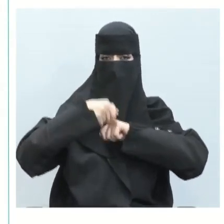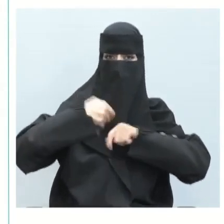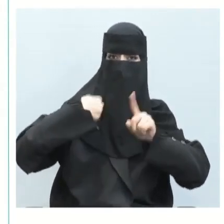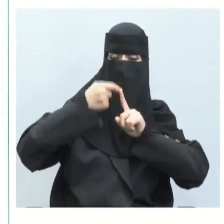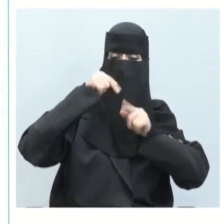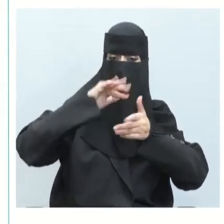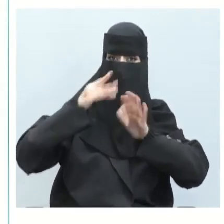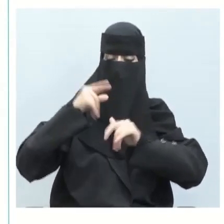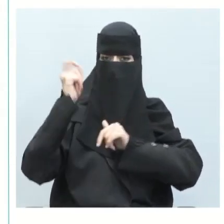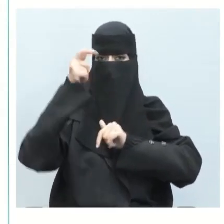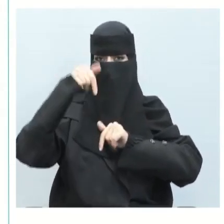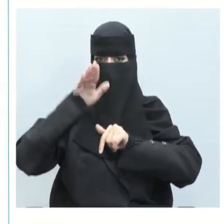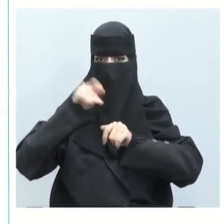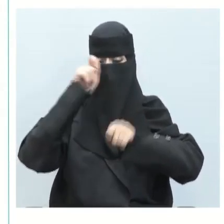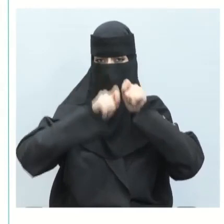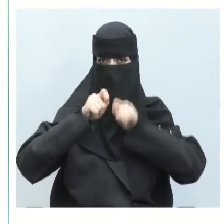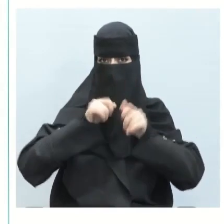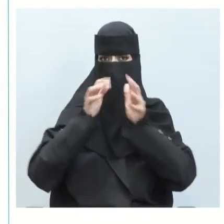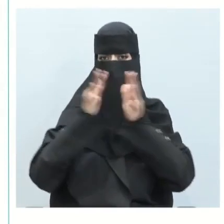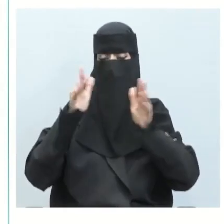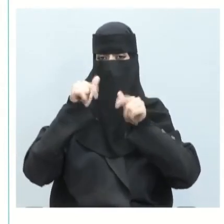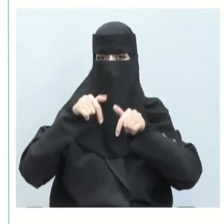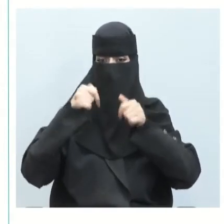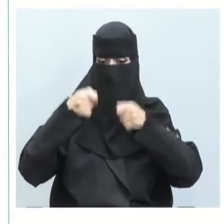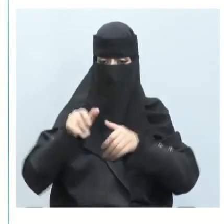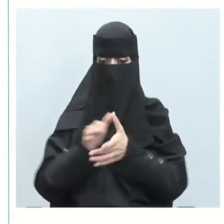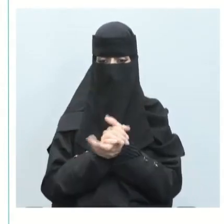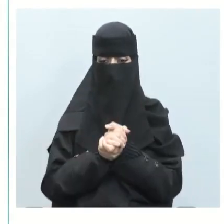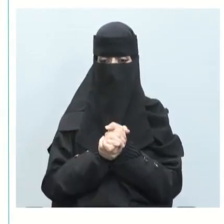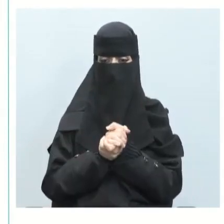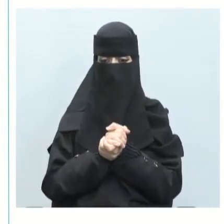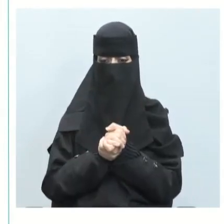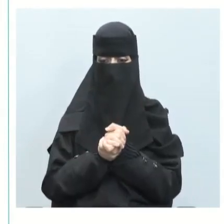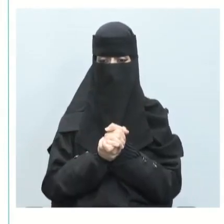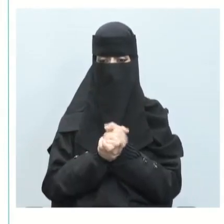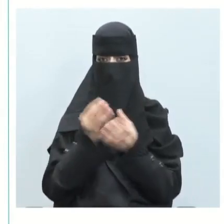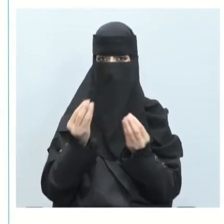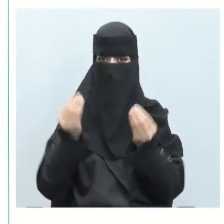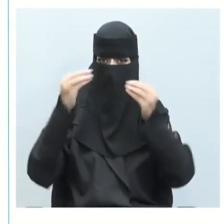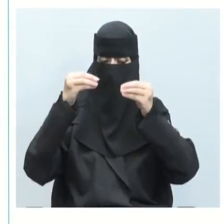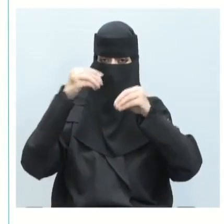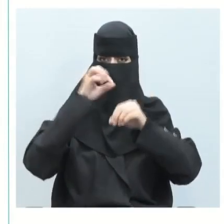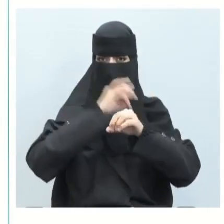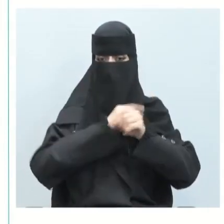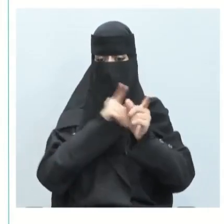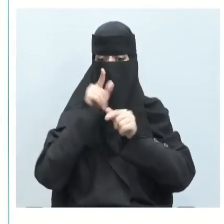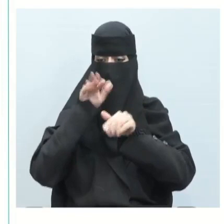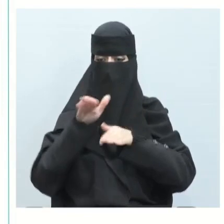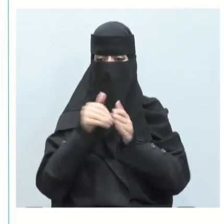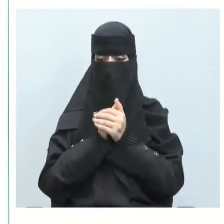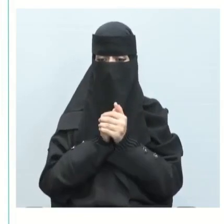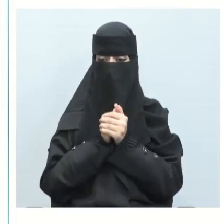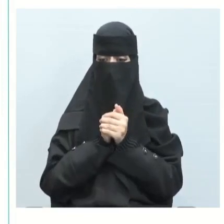وبالتالي تكون فرصه لعمليه تعظيم ايضا الايراد زياده الارباح ايضا